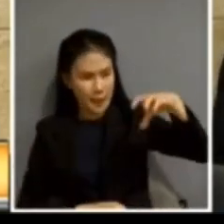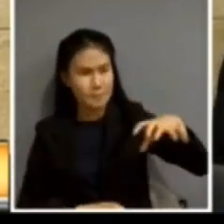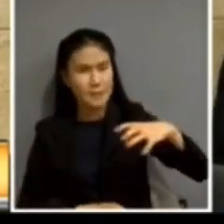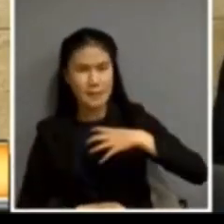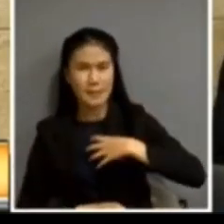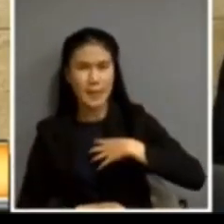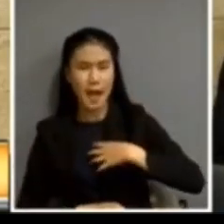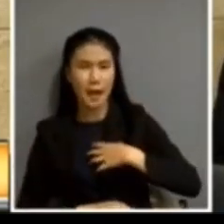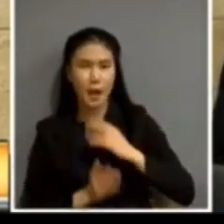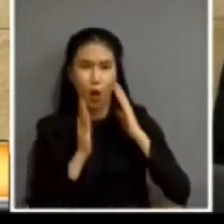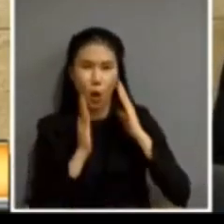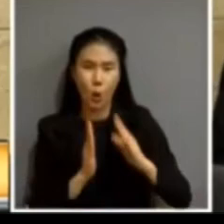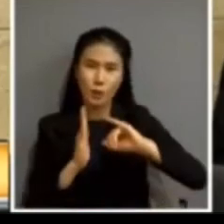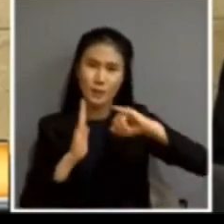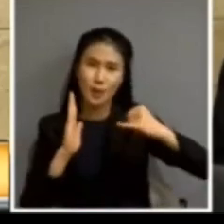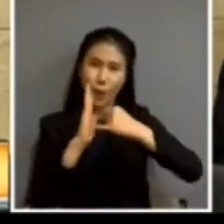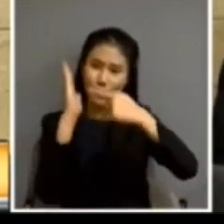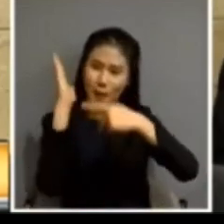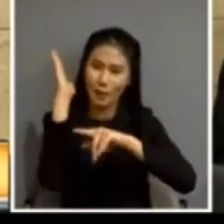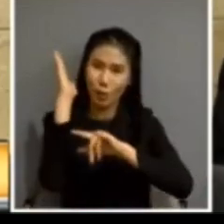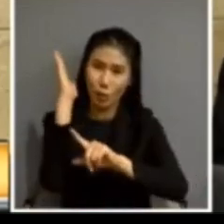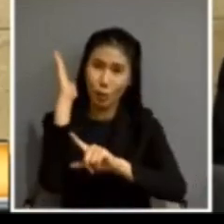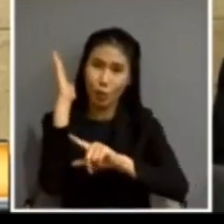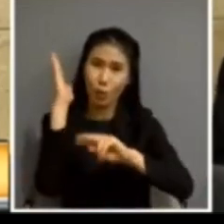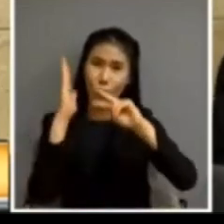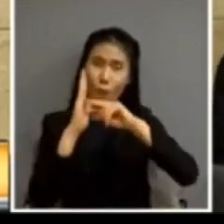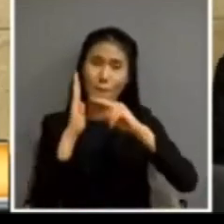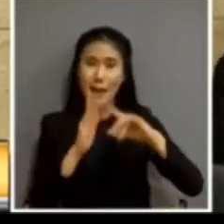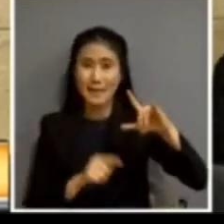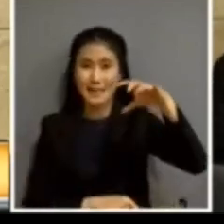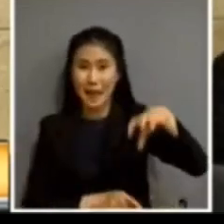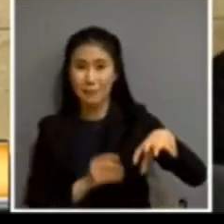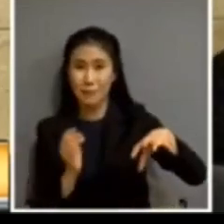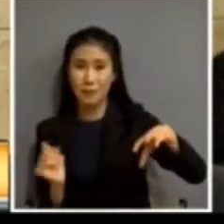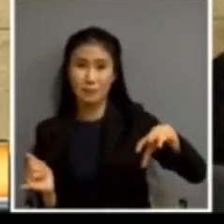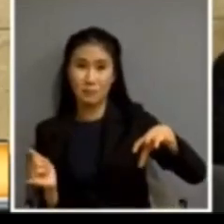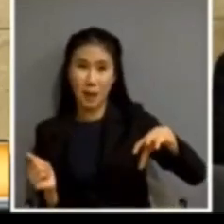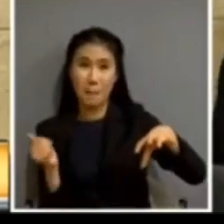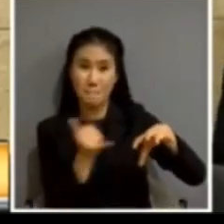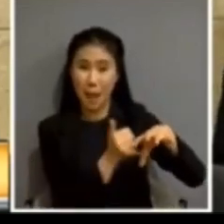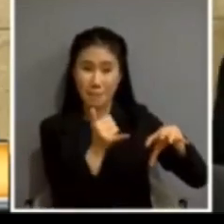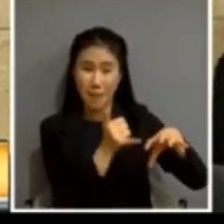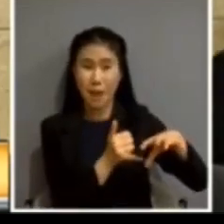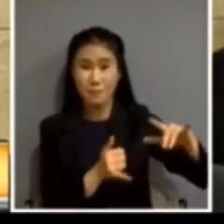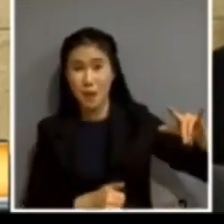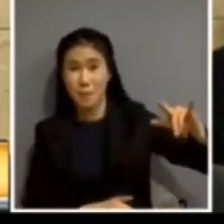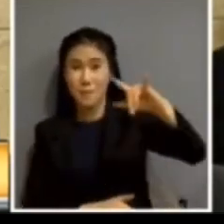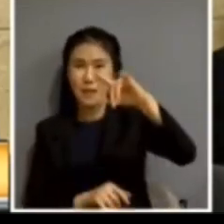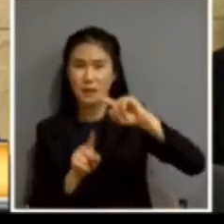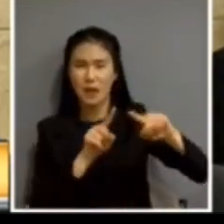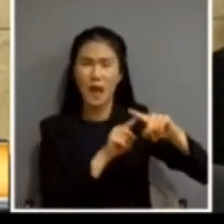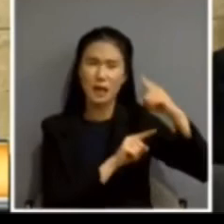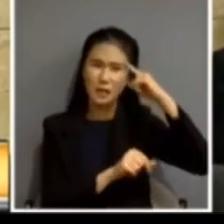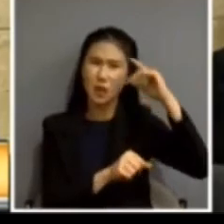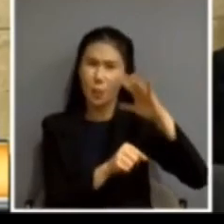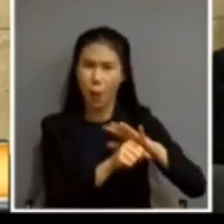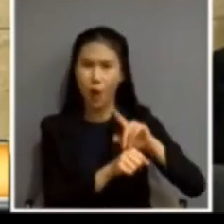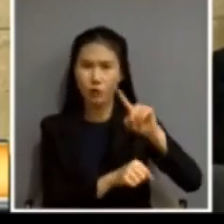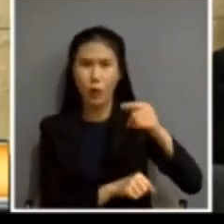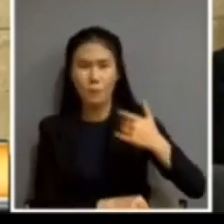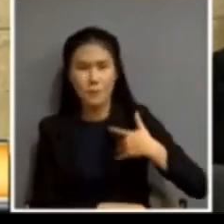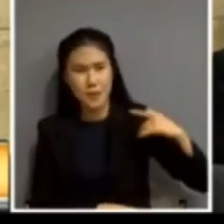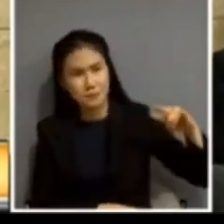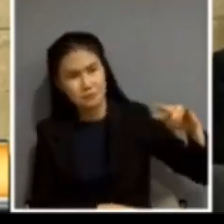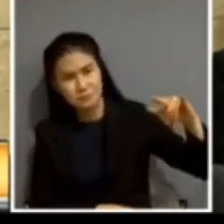ของในพื้นที่จังหวัดพัทลุงที่ไปใช้สนามบินเพื่อนต่างจังหวัดเนี่ยเพียงพอแล้วสำหรับมีเที่ยวบินสำหรับคนพัท